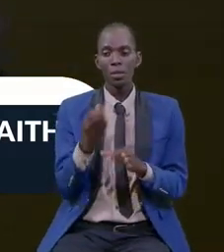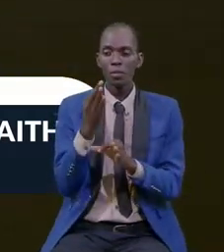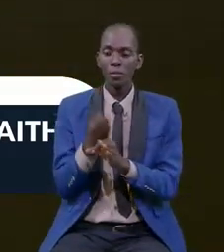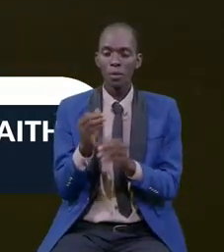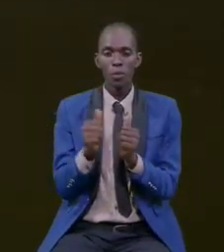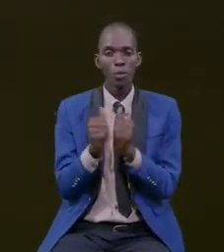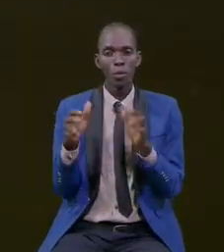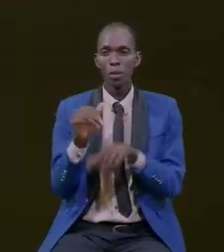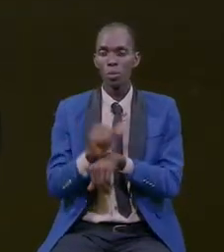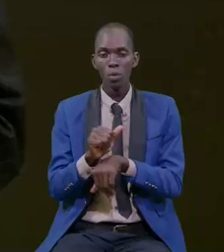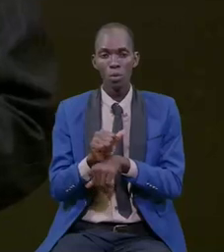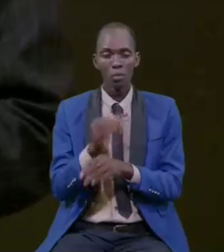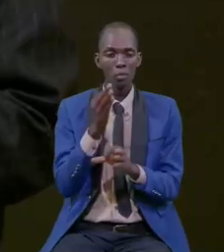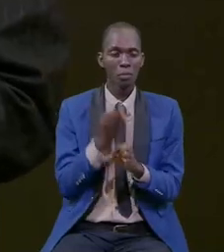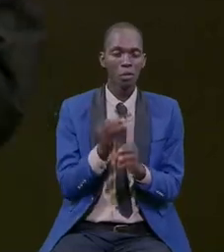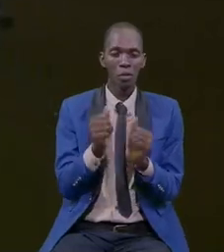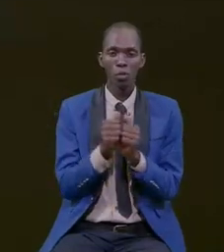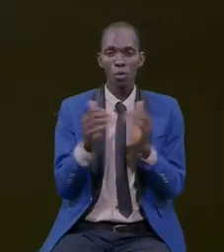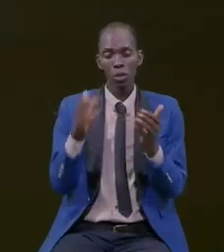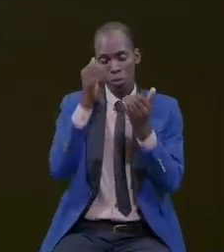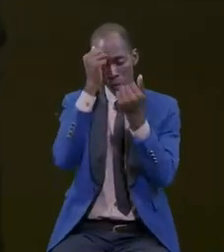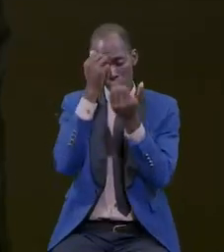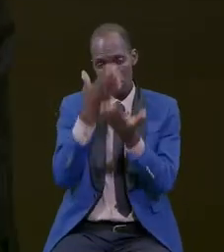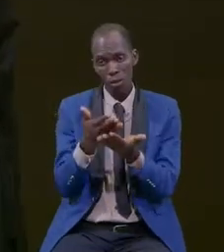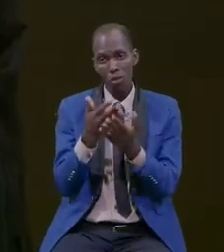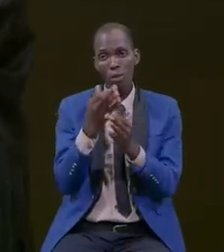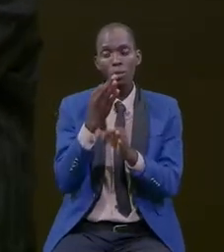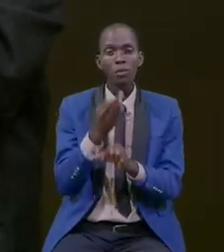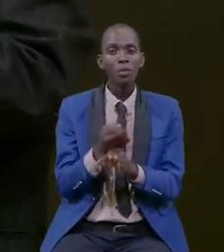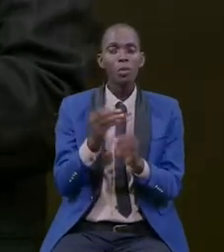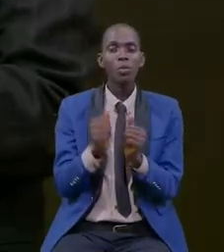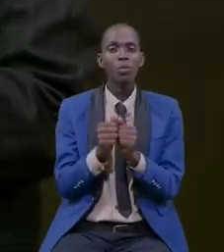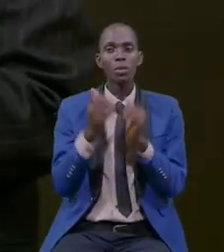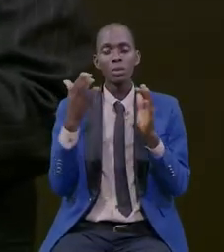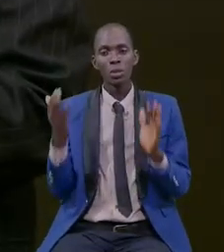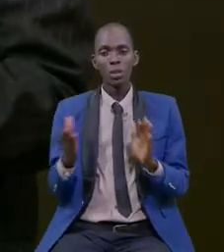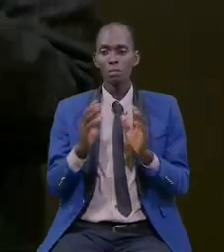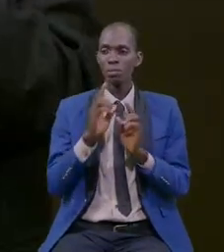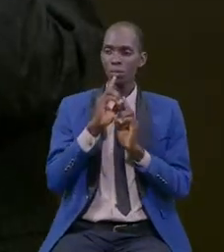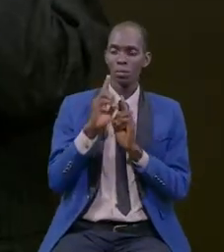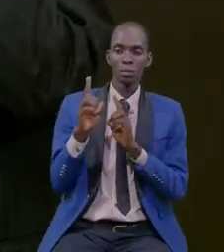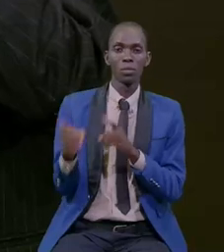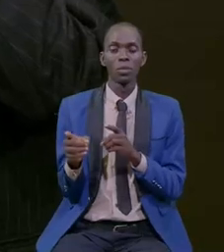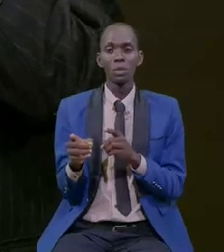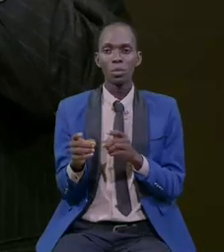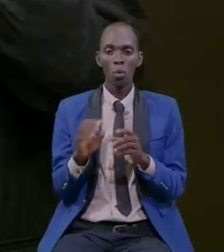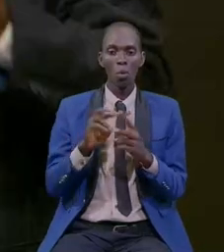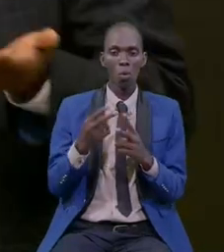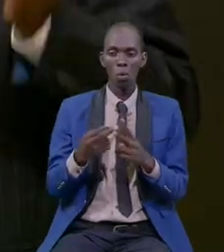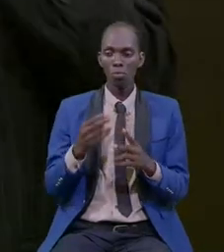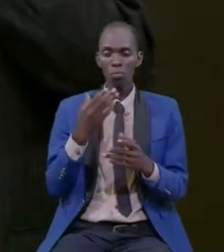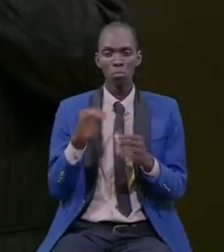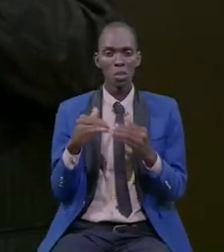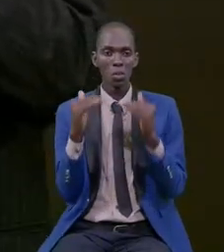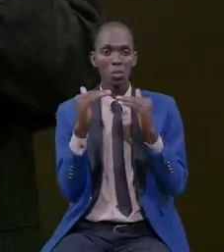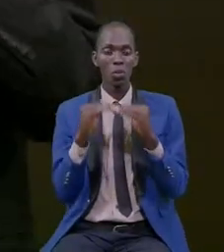une foi qui est sans obéissance une fois qui est sans les actions correspondantes et une sorte d'action